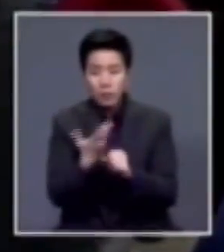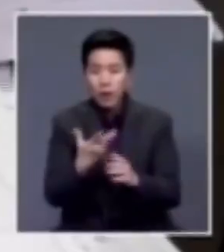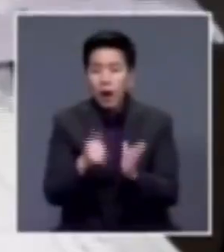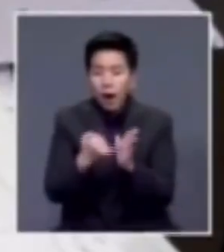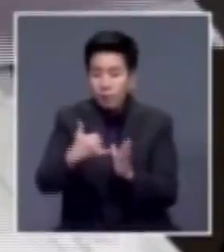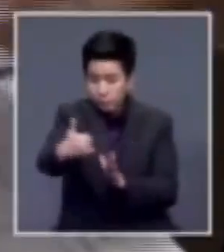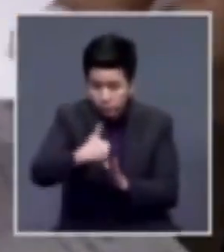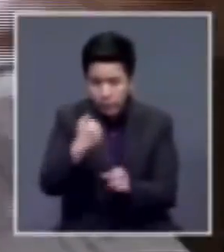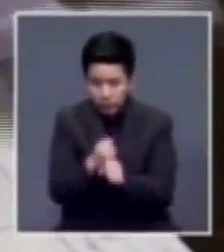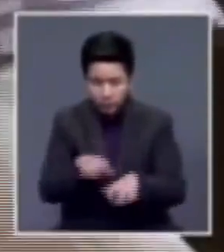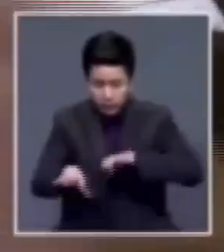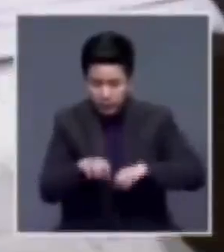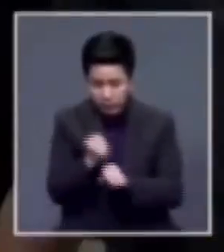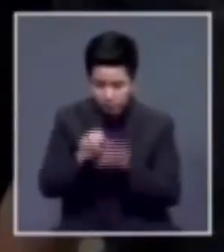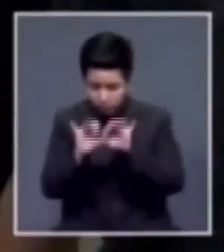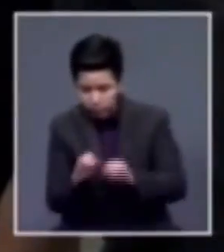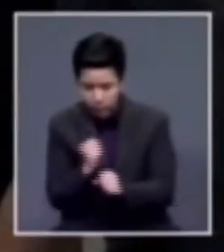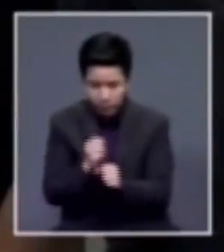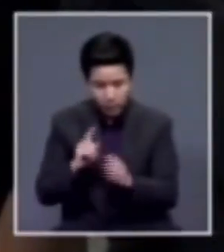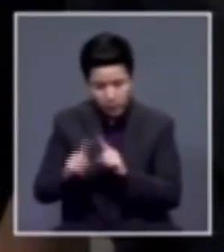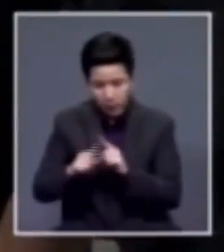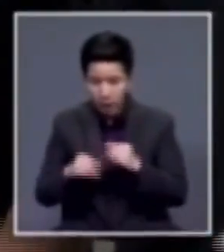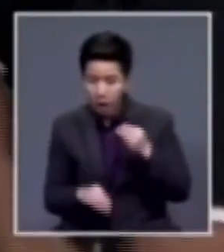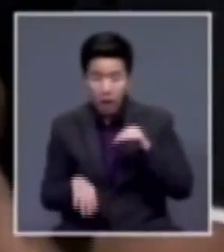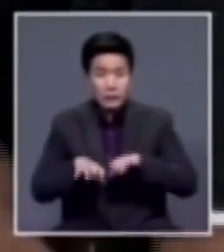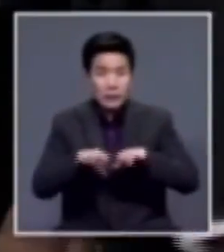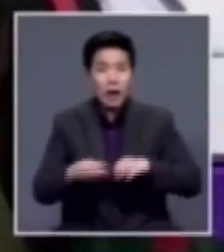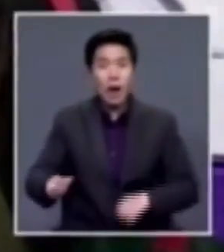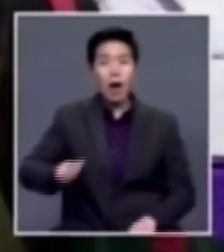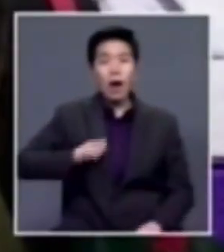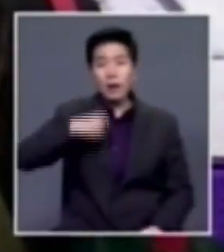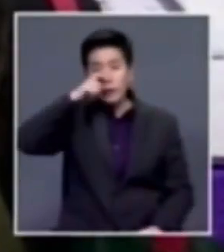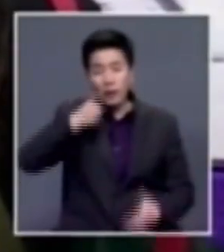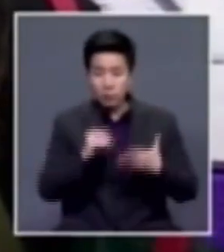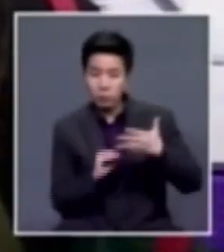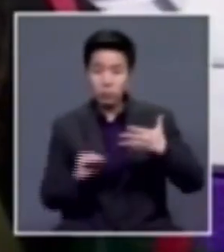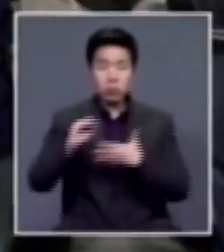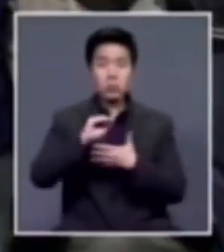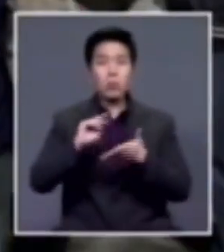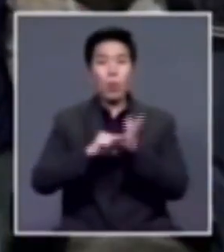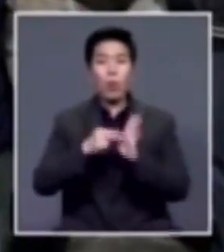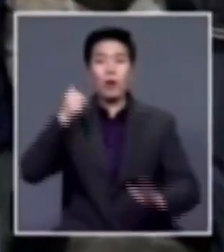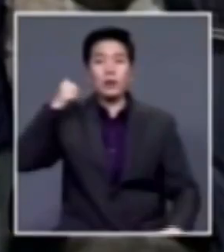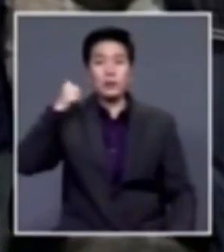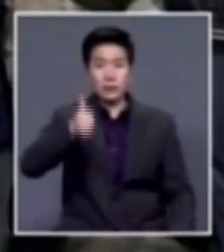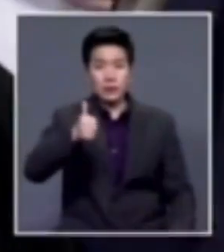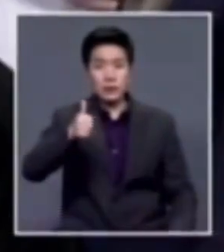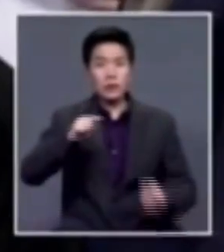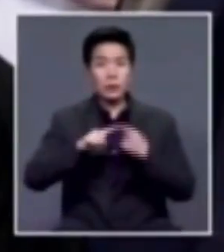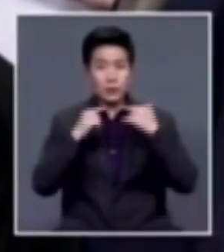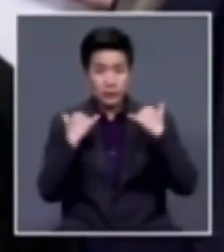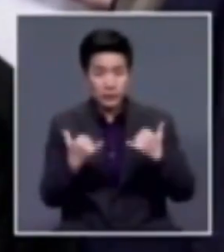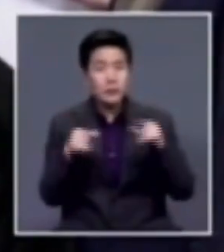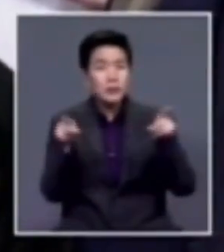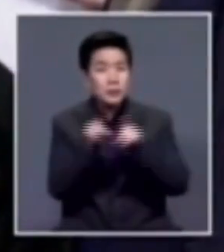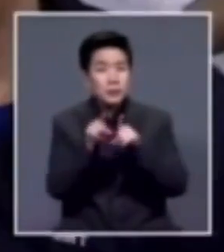ความสะดวกให้กับผู้ประกอบการซึ่งการได้รับอันดับที่ดีเช่นนี้ก็สอดคล้องกับการปรับดีขึ้นมากนะครับของอันดับ Ease of Doing